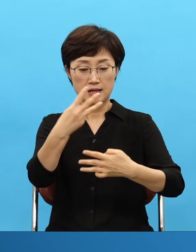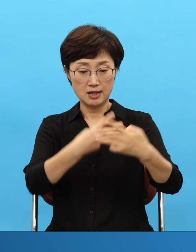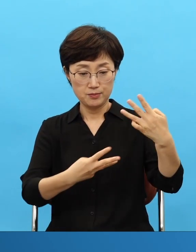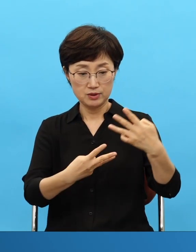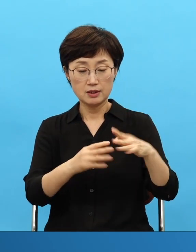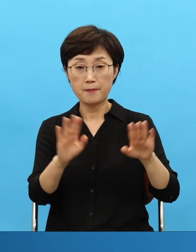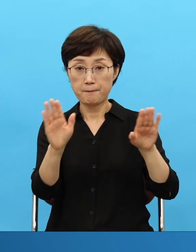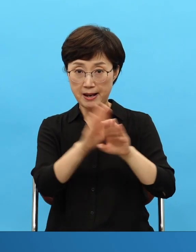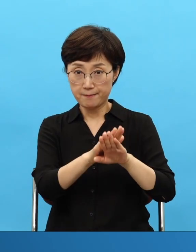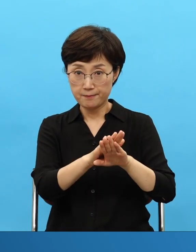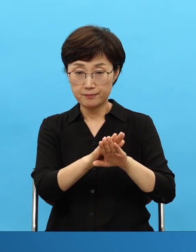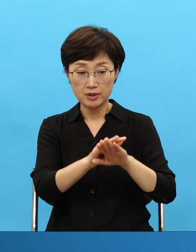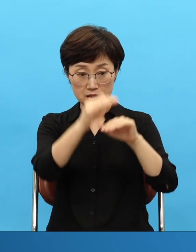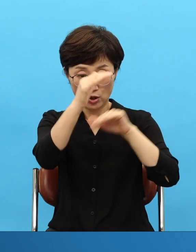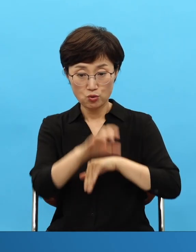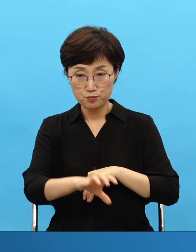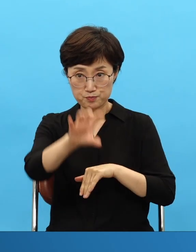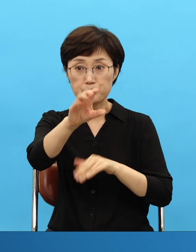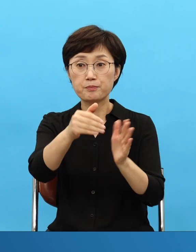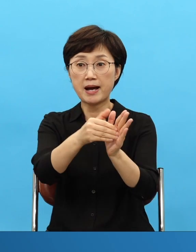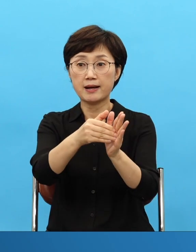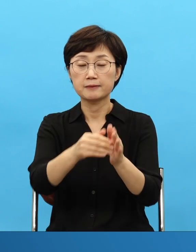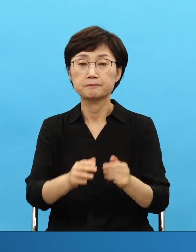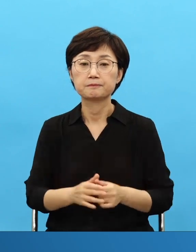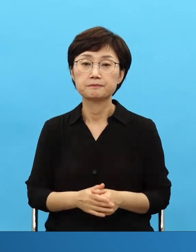전도자의 고백도 업로드돼 있습니다.